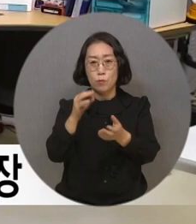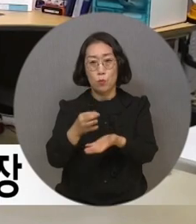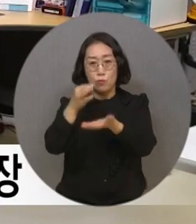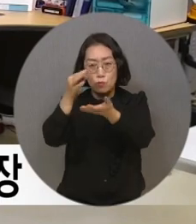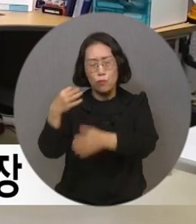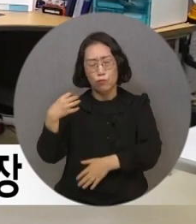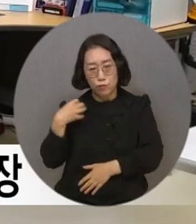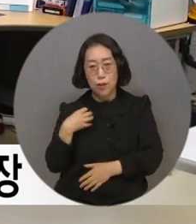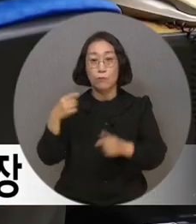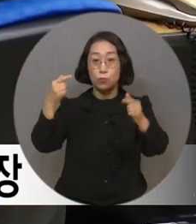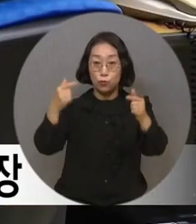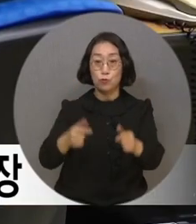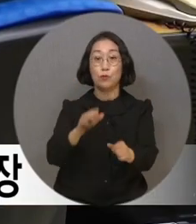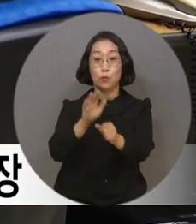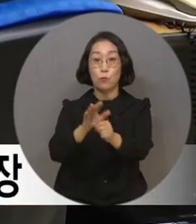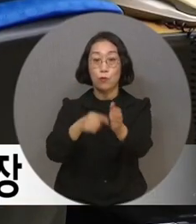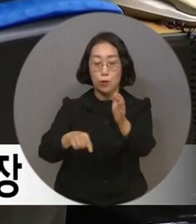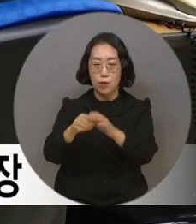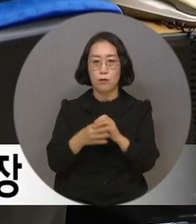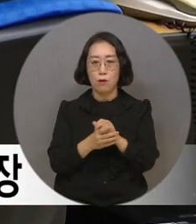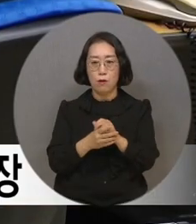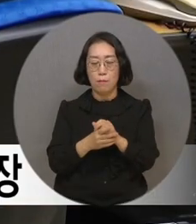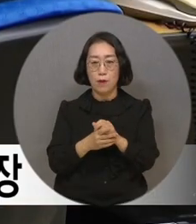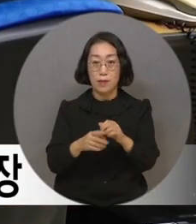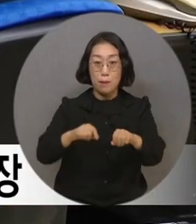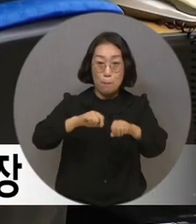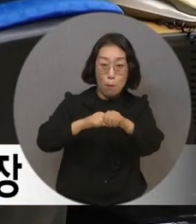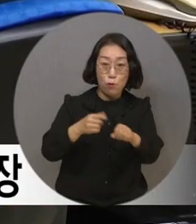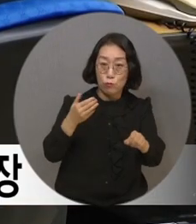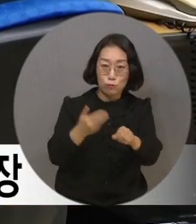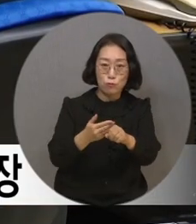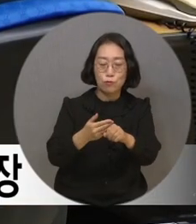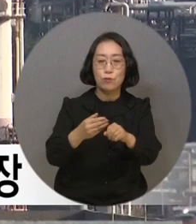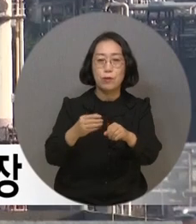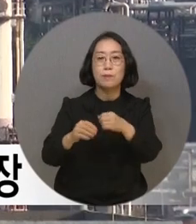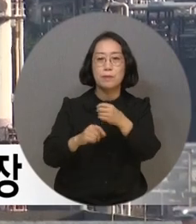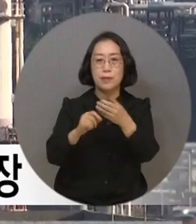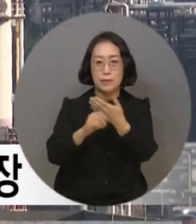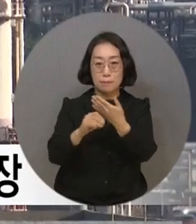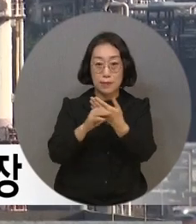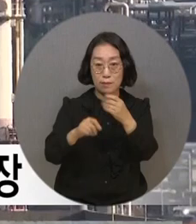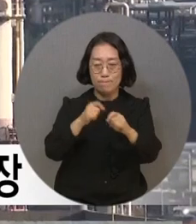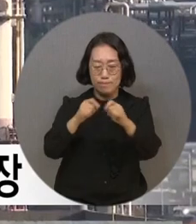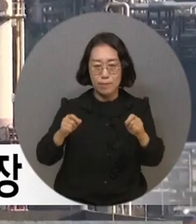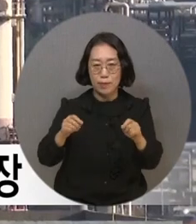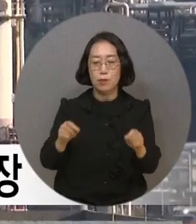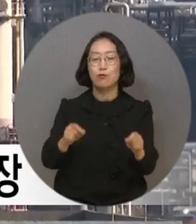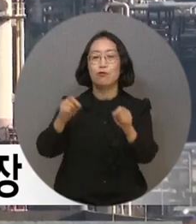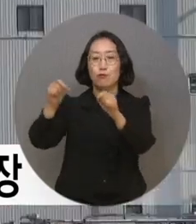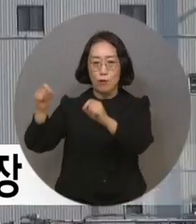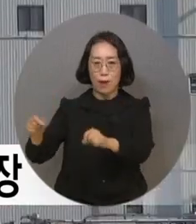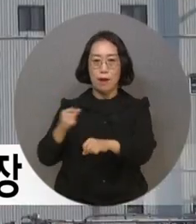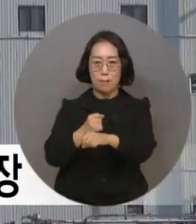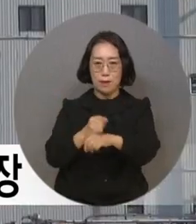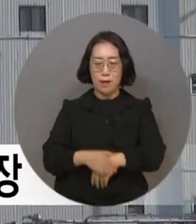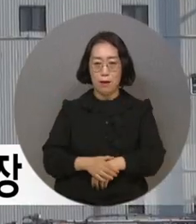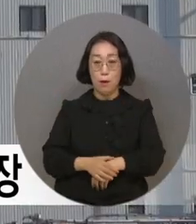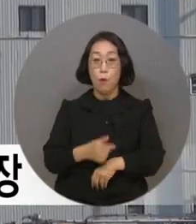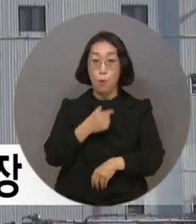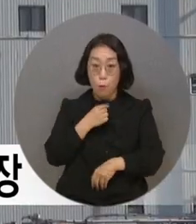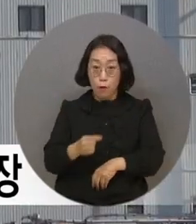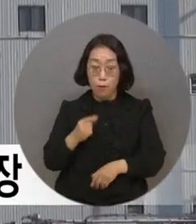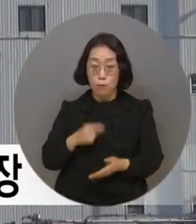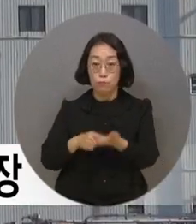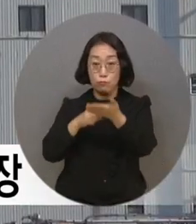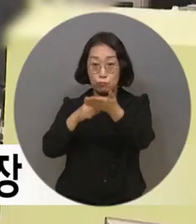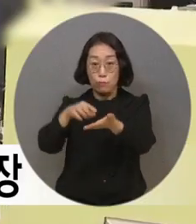이같이 기한을 연장하고 체납 처분 등도 유예한다고 밝혔습니다. 이에 보험료 납부 유예를 희망하는 사업장은